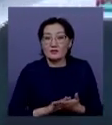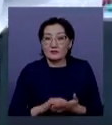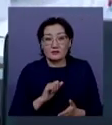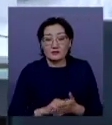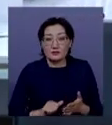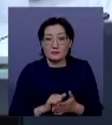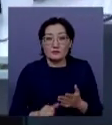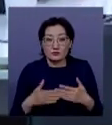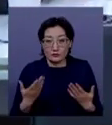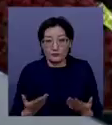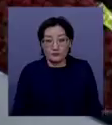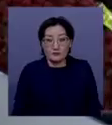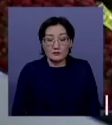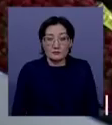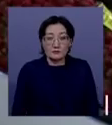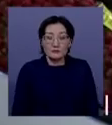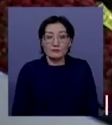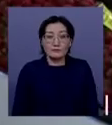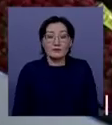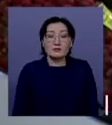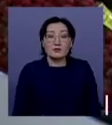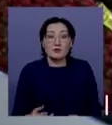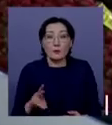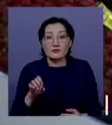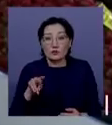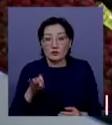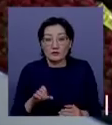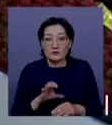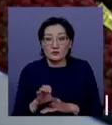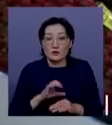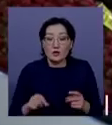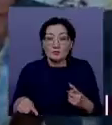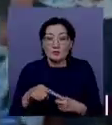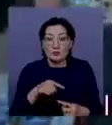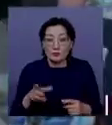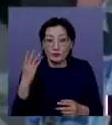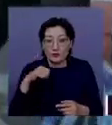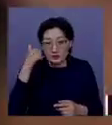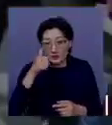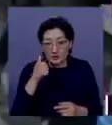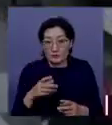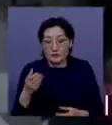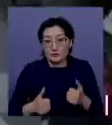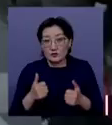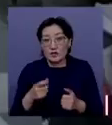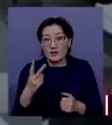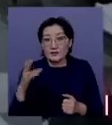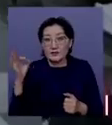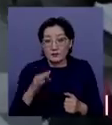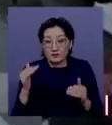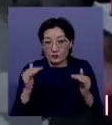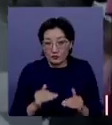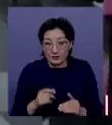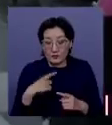себептер жоқ деп айтуға болады. Дегенмен Бақыт Сұлтанов тауар айналымы өткен жылмен салыстырғанда екі есеге төмендеп кеткенін